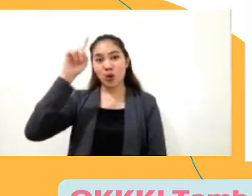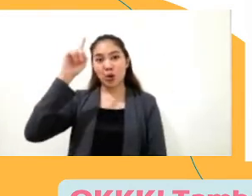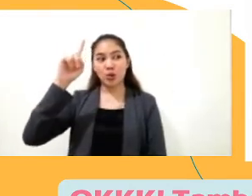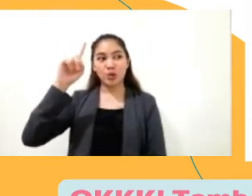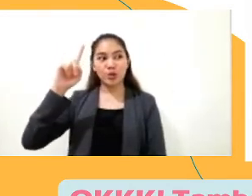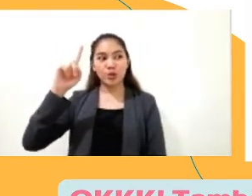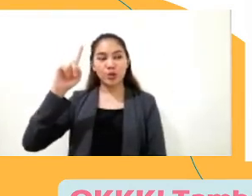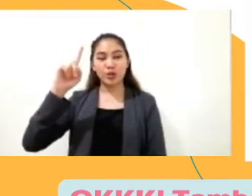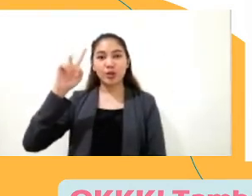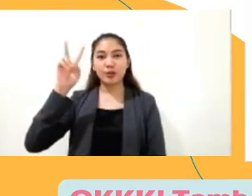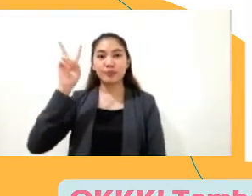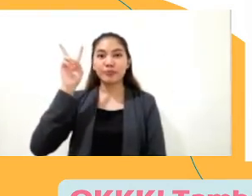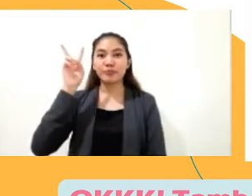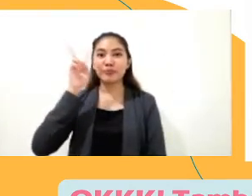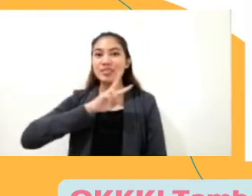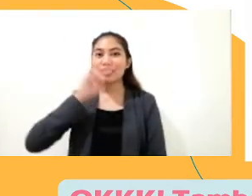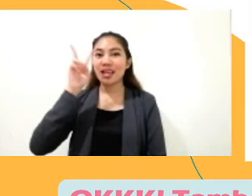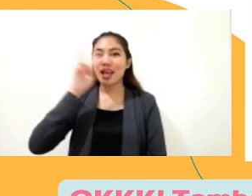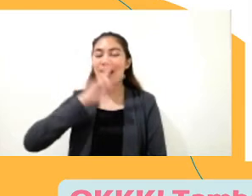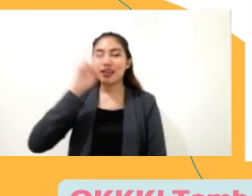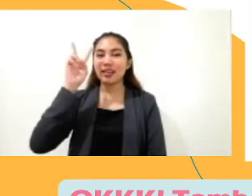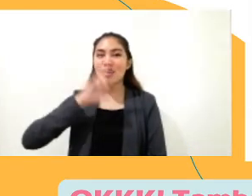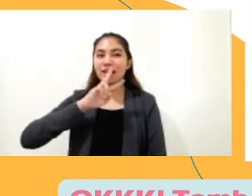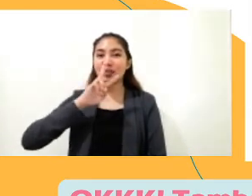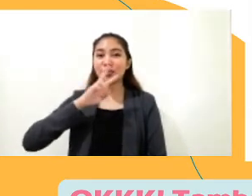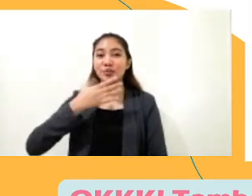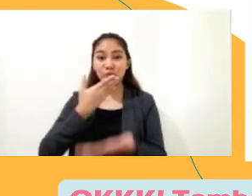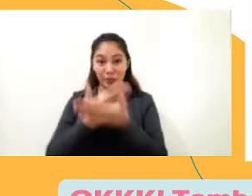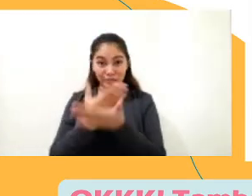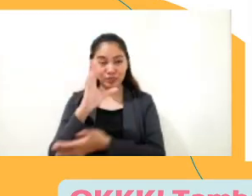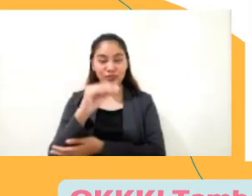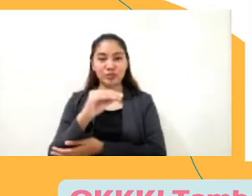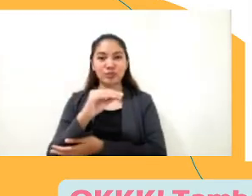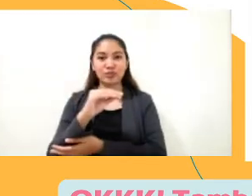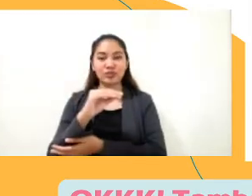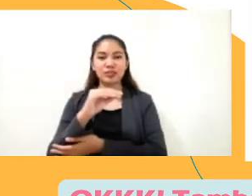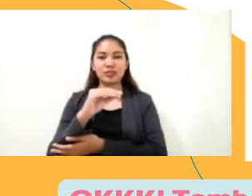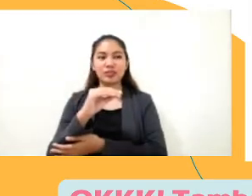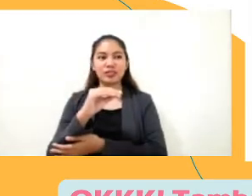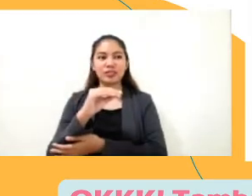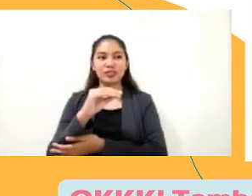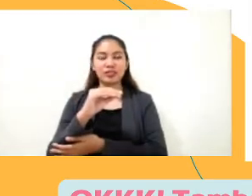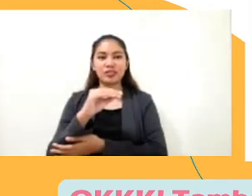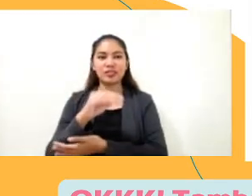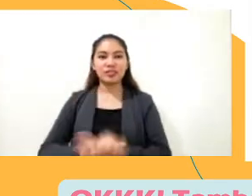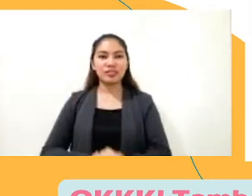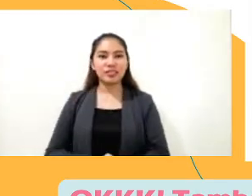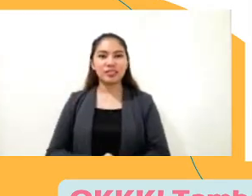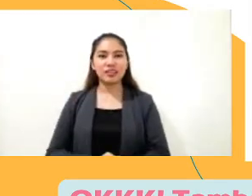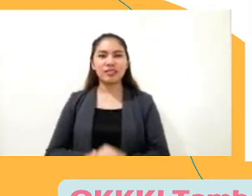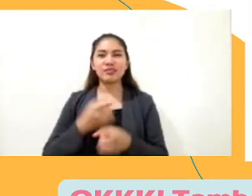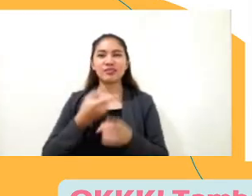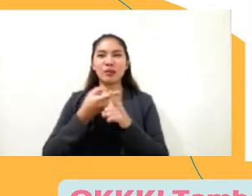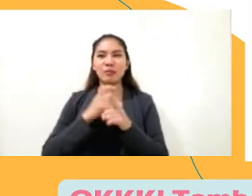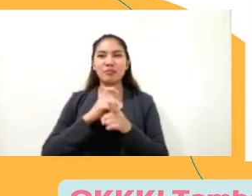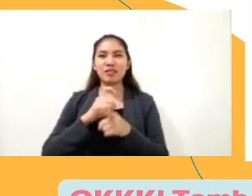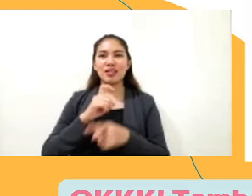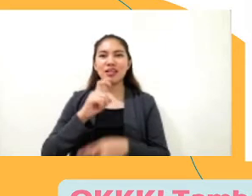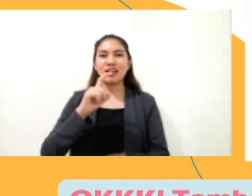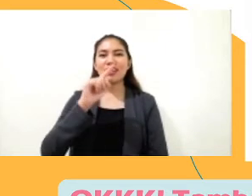mga Bisaya, mayong hapon. No? Kuni magakong poblano, sambonggenyo, buenos